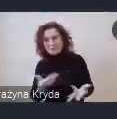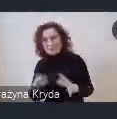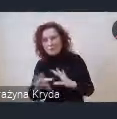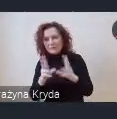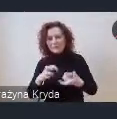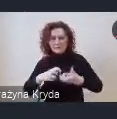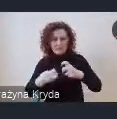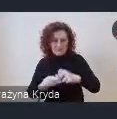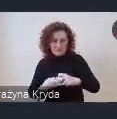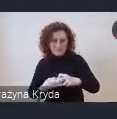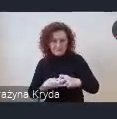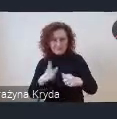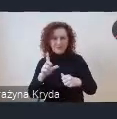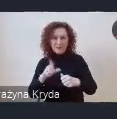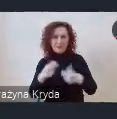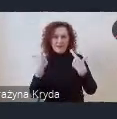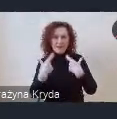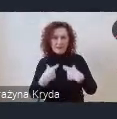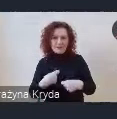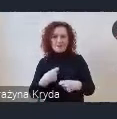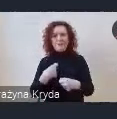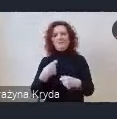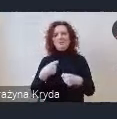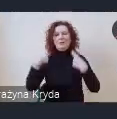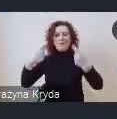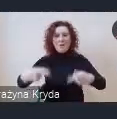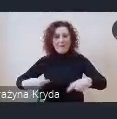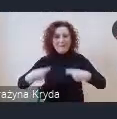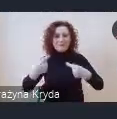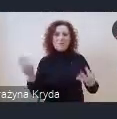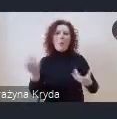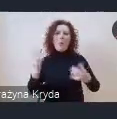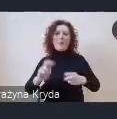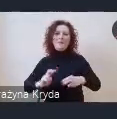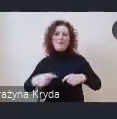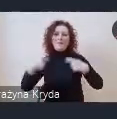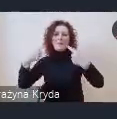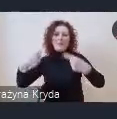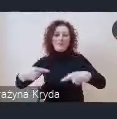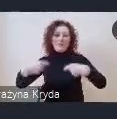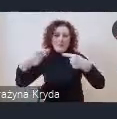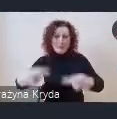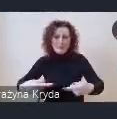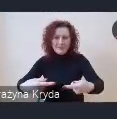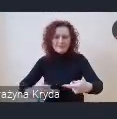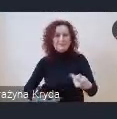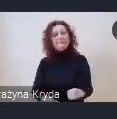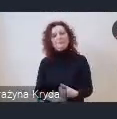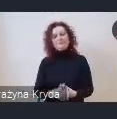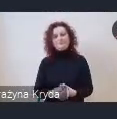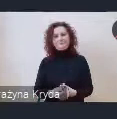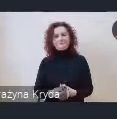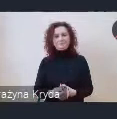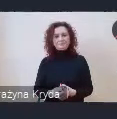się na wózkach umożliwia swobodny przejazd lżejszy przejazd przez taki próg trochę trudniej jest się potknąć kiedy jest zlikwidowana pionu